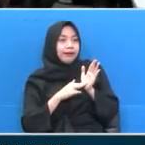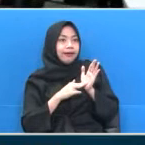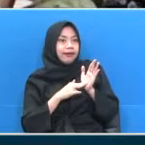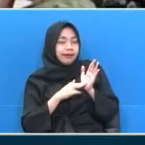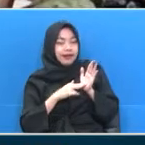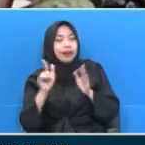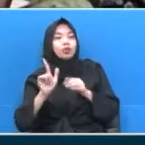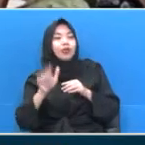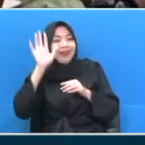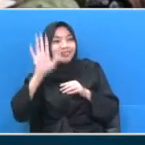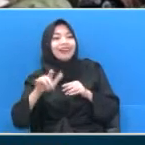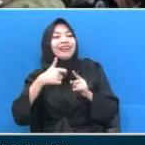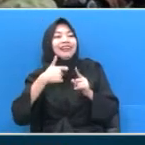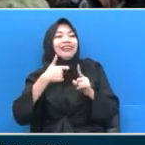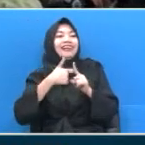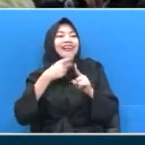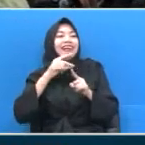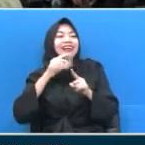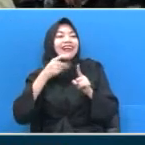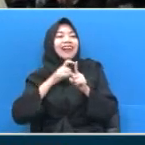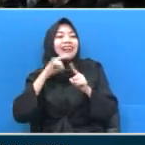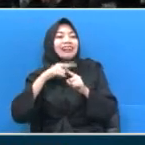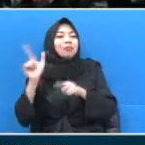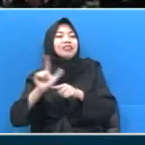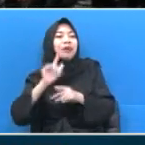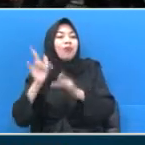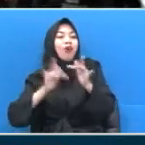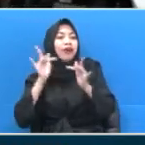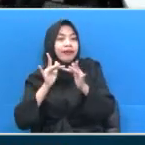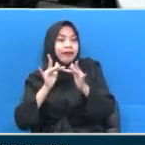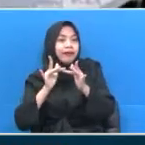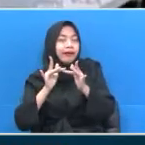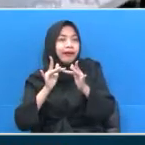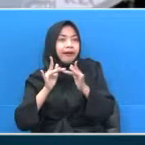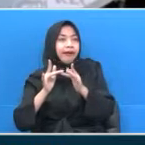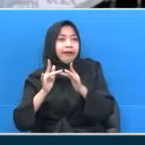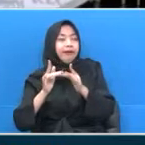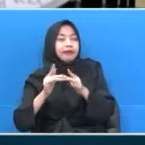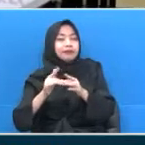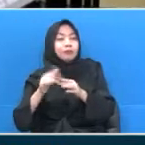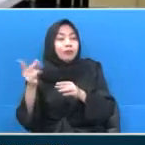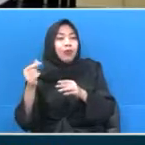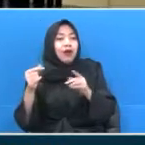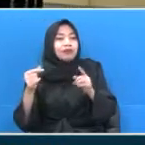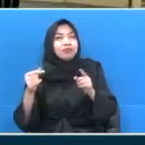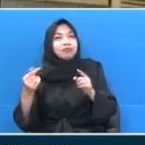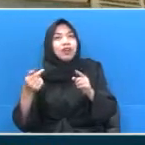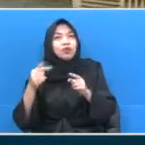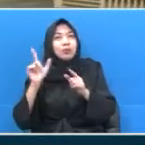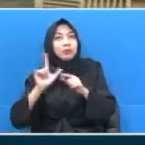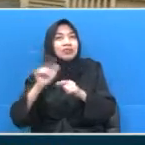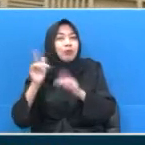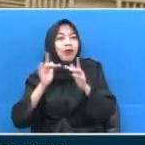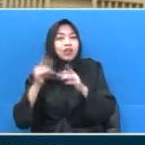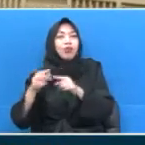pinjaman online pinjaman online nya ini sejauh ini kan ya dia memang apa namanya legal jadi